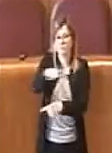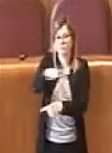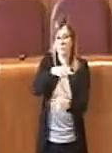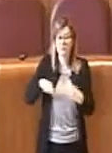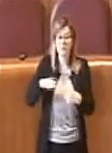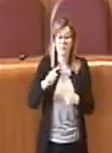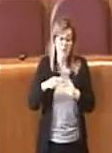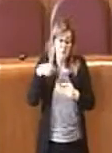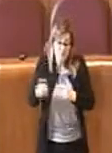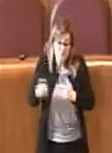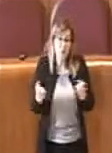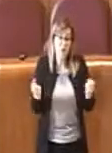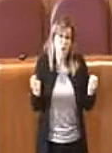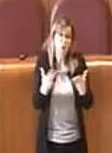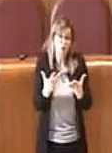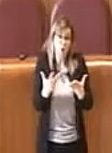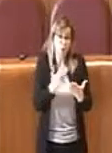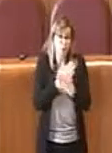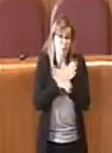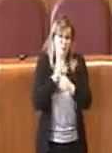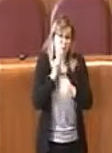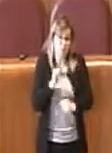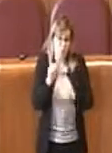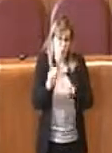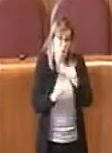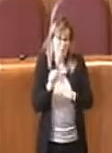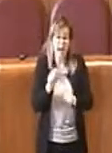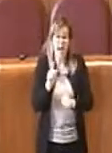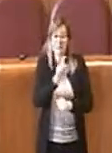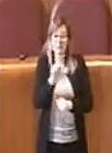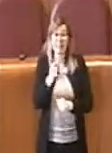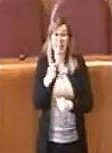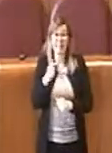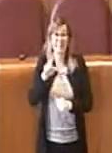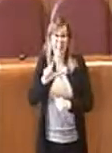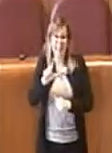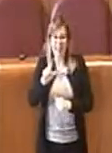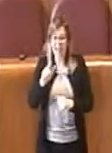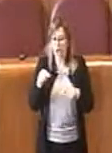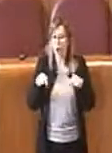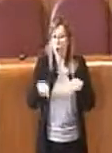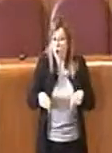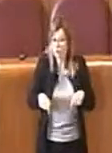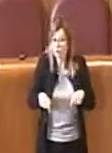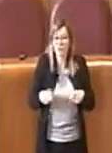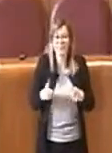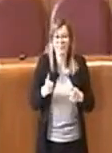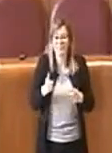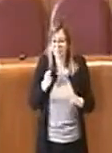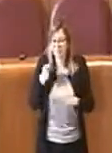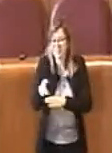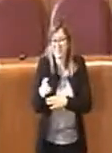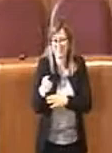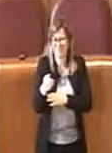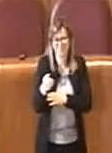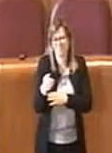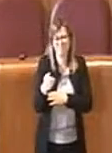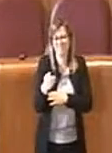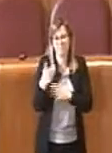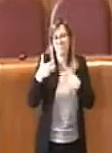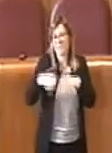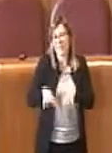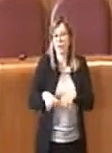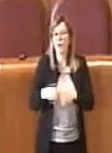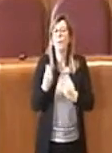cambierà ma ad oggi la zona la zona ztl centro storico non è ancora un attrattore perché la maggior parte degli uffici sono ismar working e la maggior